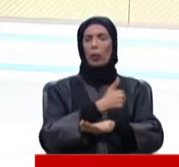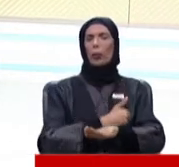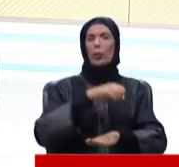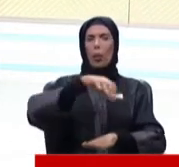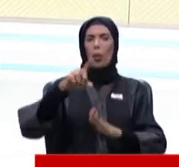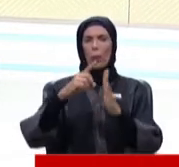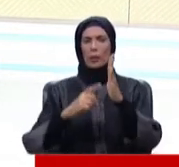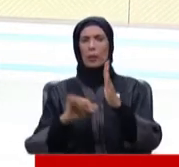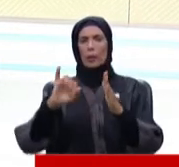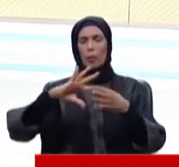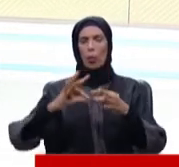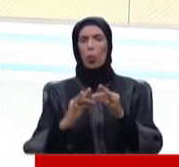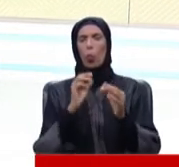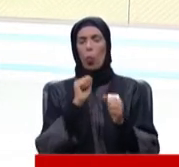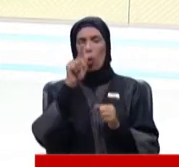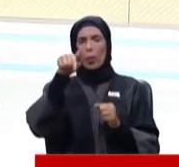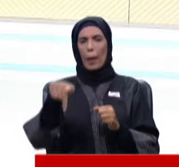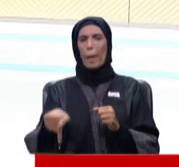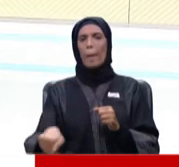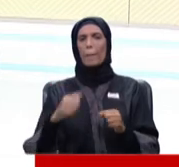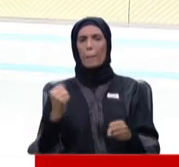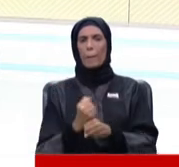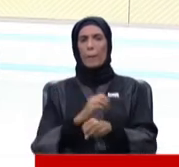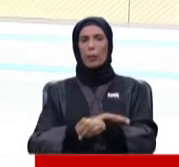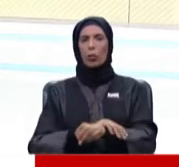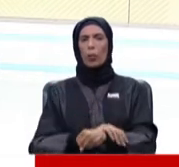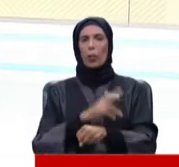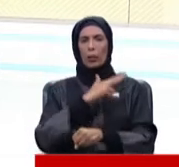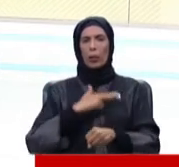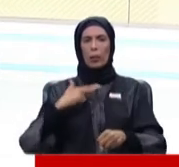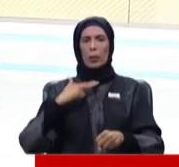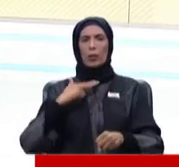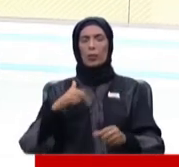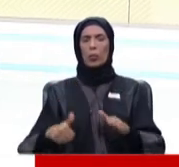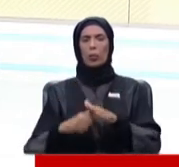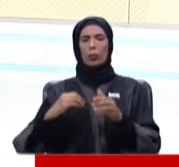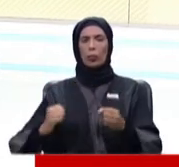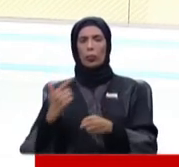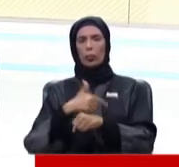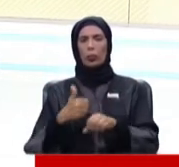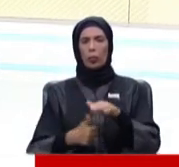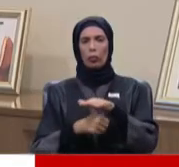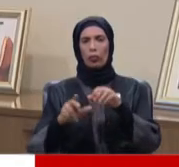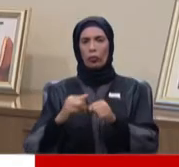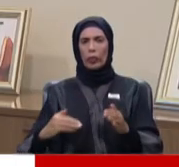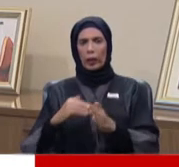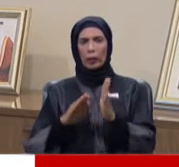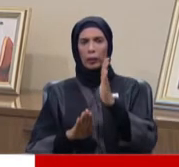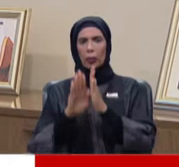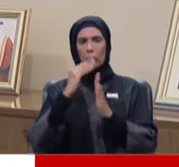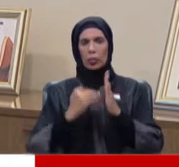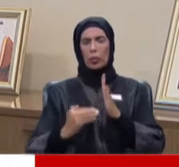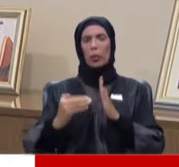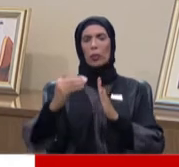القانون والمؤسسات. أشادت معاليها بالجهود التي تقوم بها الحكومة الموقرة برئاسة سمو ولي العهد رئيس مجلس الوزراء في تحقيق